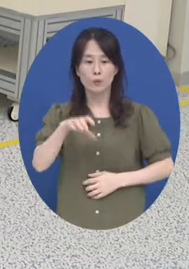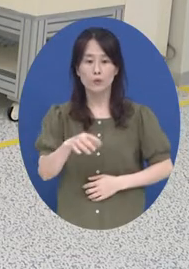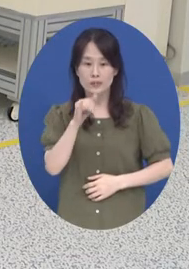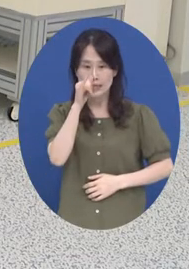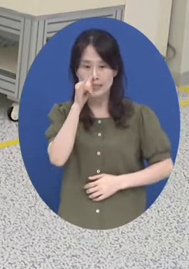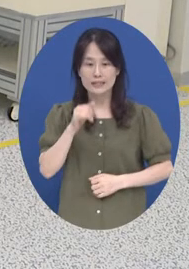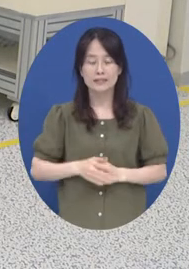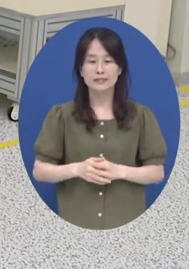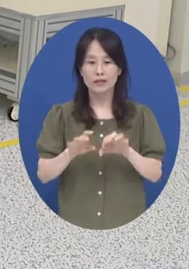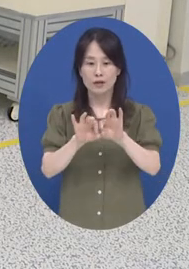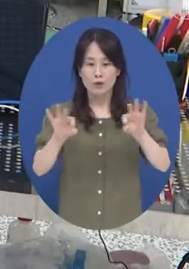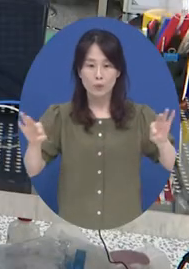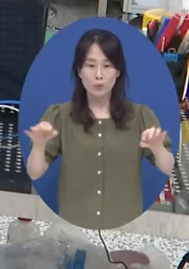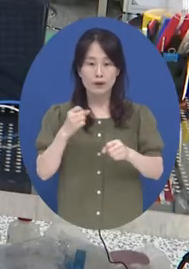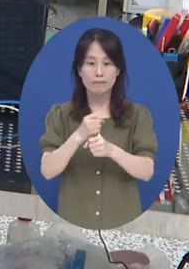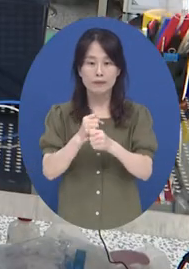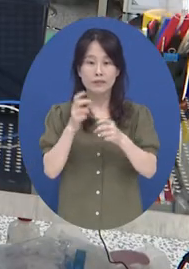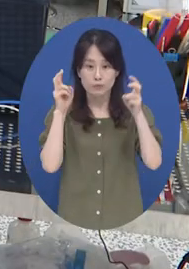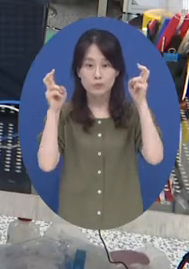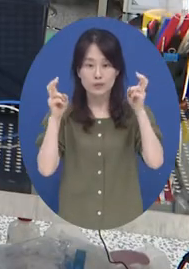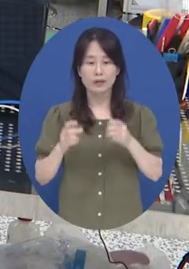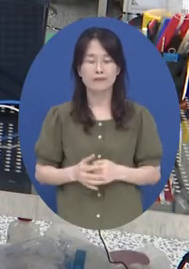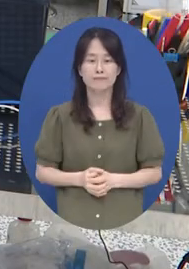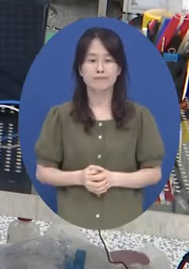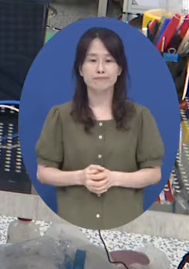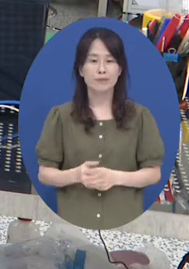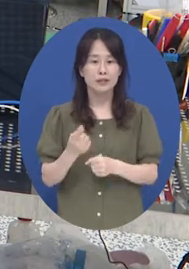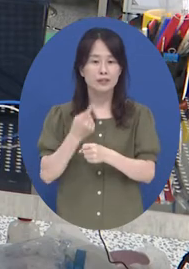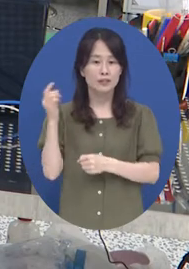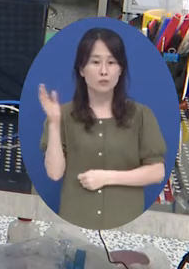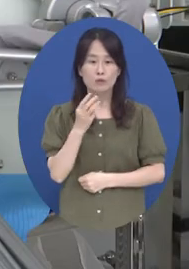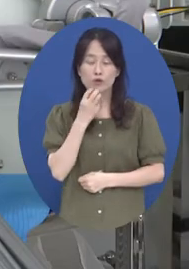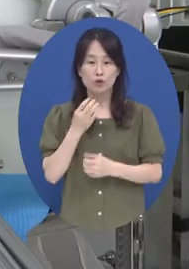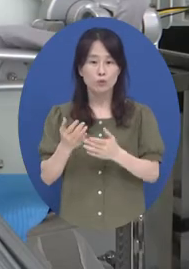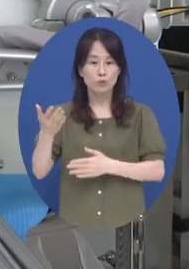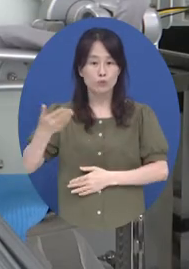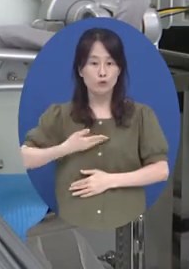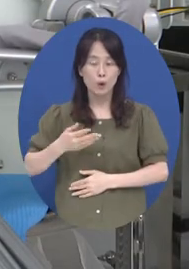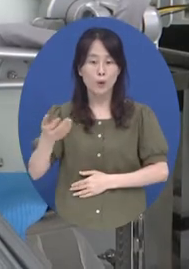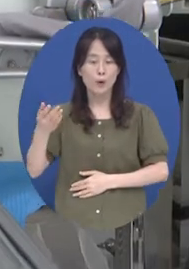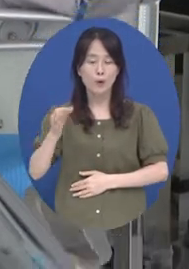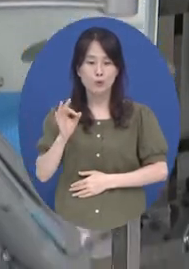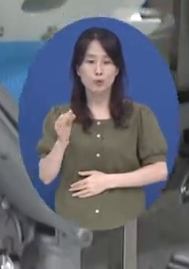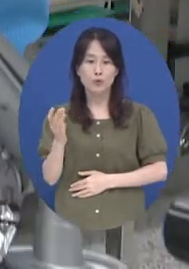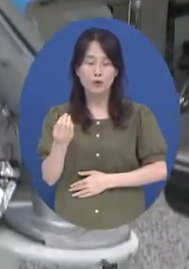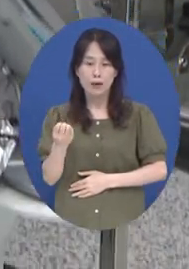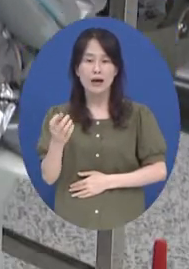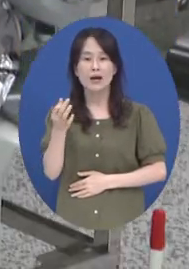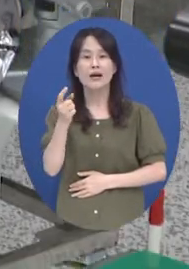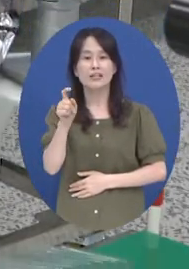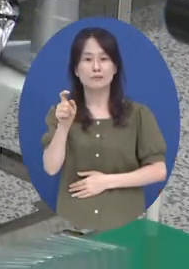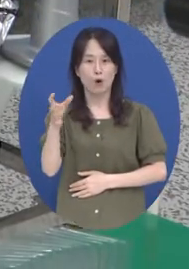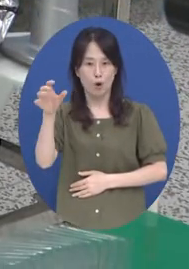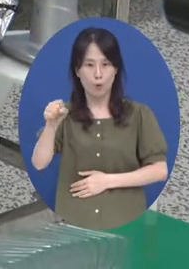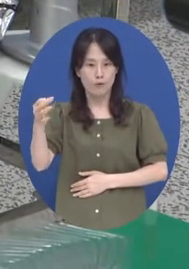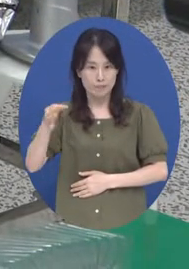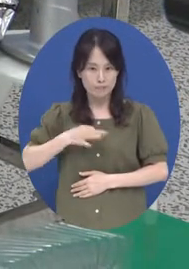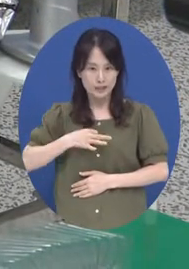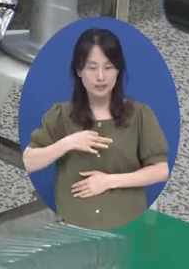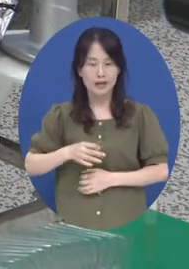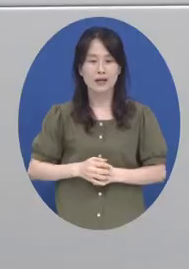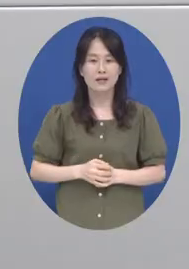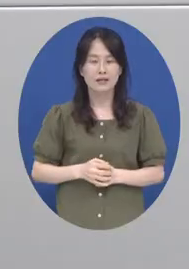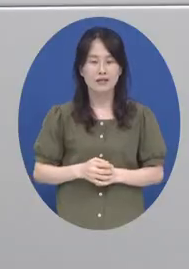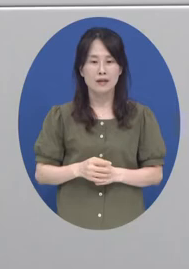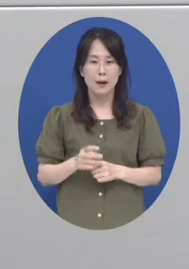화성시에 위치한 반도체 배관 부품 제조 기업. 지난해부터 경기도로부터 10억 원 규모의 연구 지원비를 받아